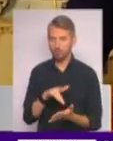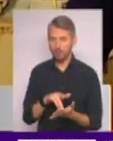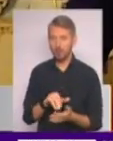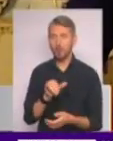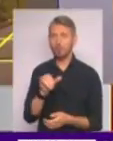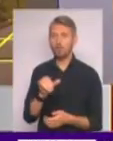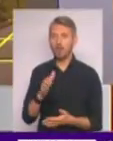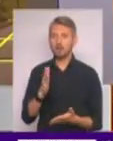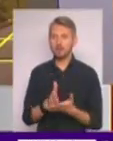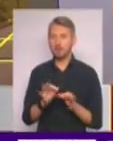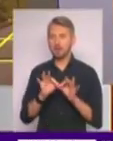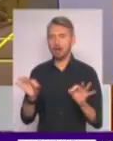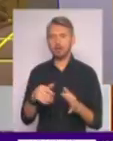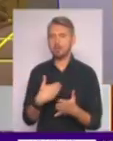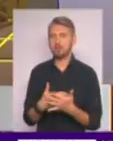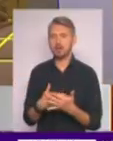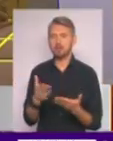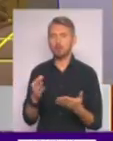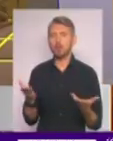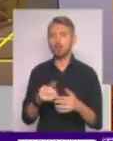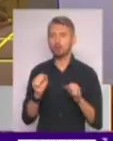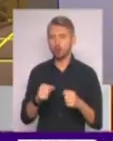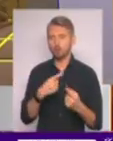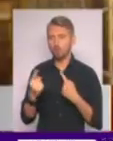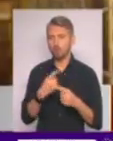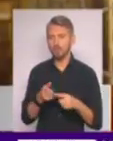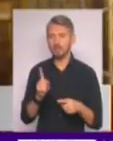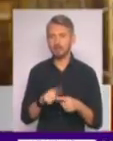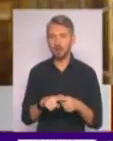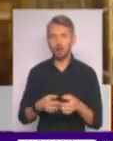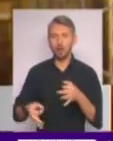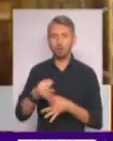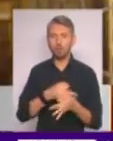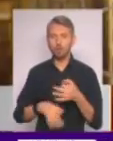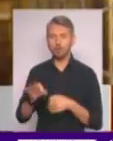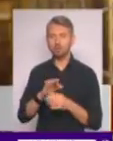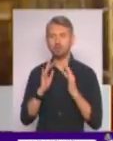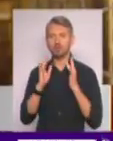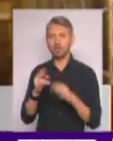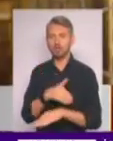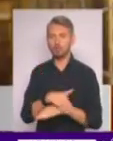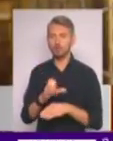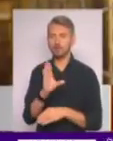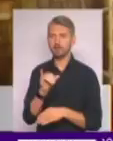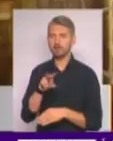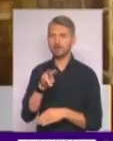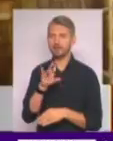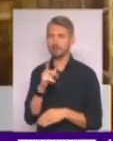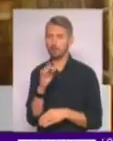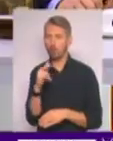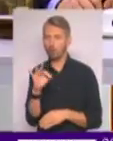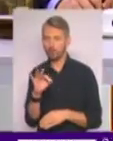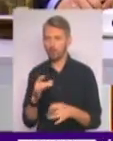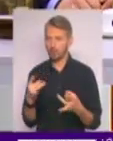вас є прекрасний приклад, про який ми можемо з вами поговорити, це обговорення з приводу скверу на вулиці Світлицького. Розкажіть,